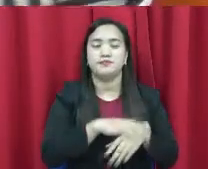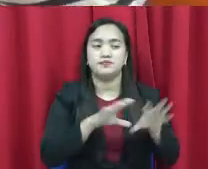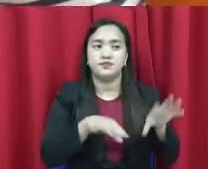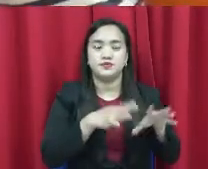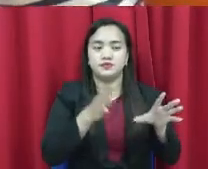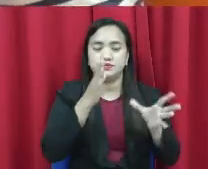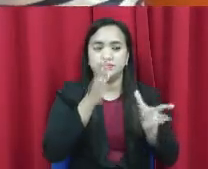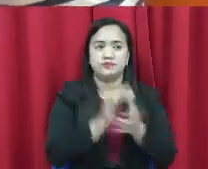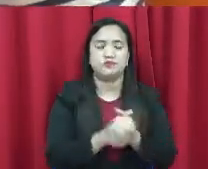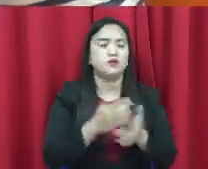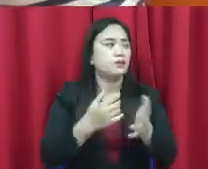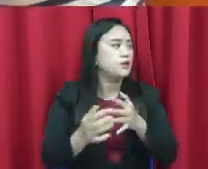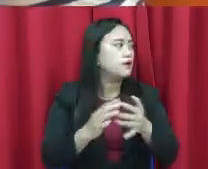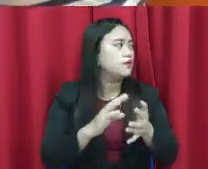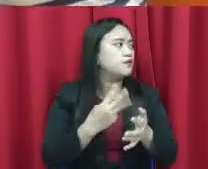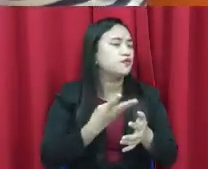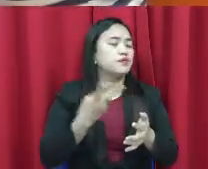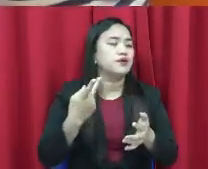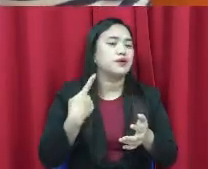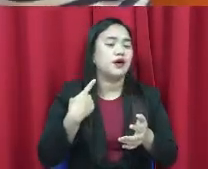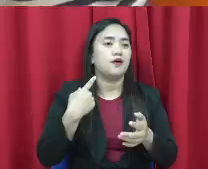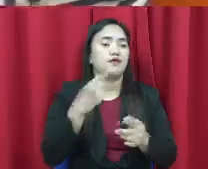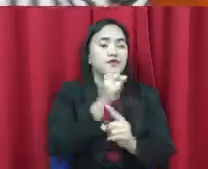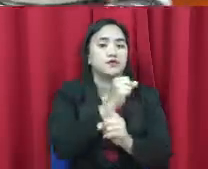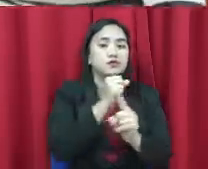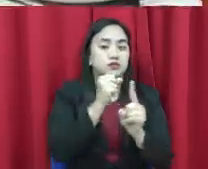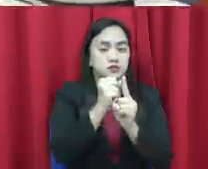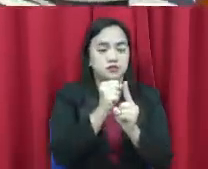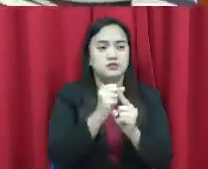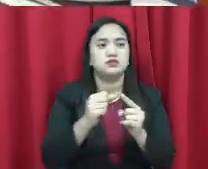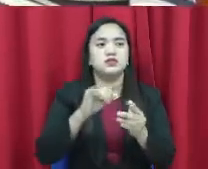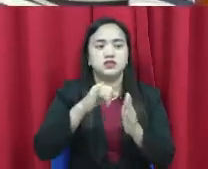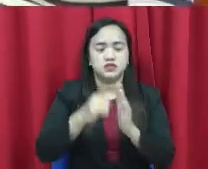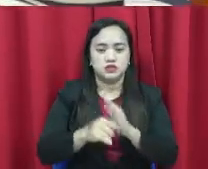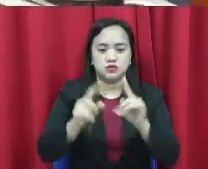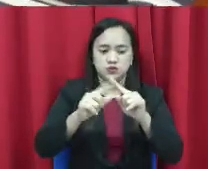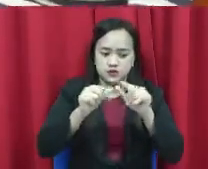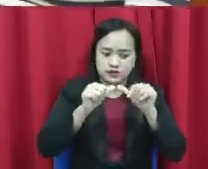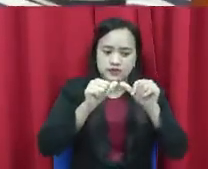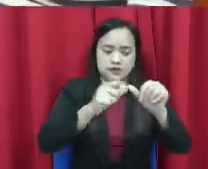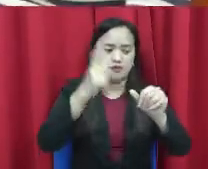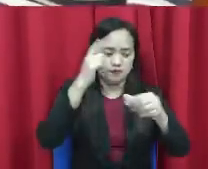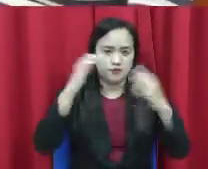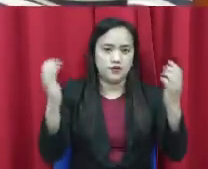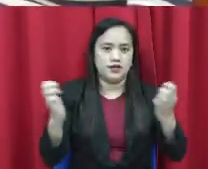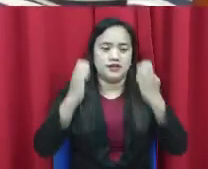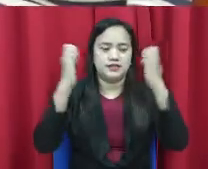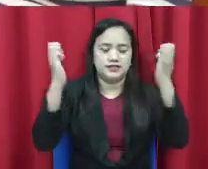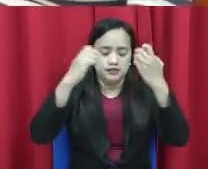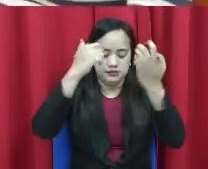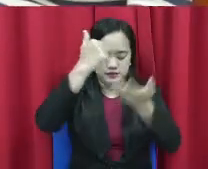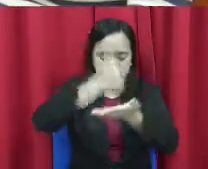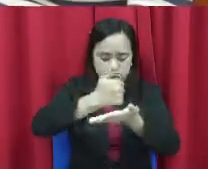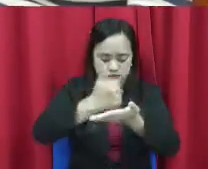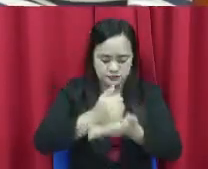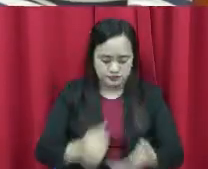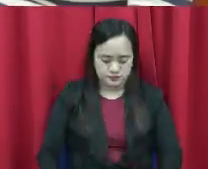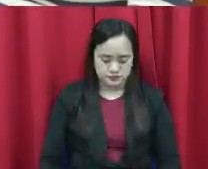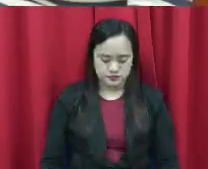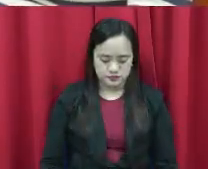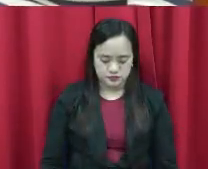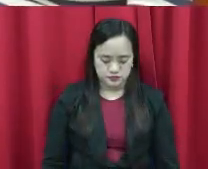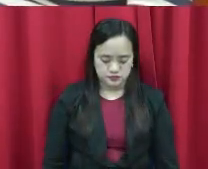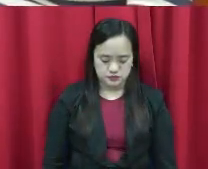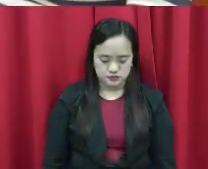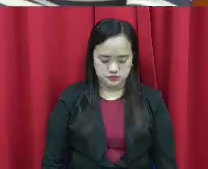ah ano man ang estado nating mga asawang babae is mag strive for Exel exellence paano